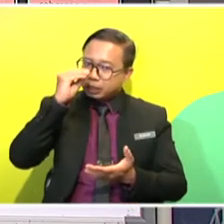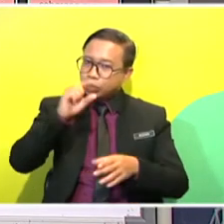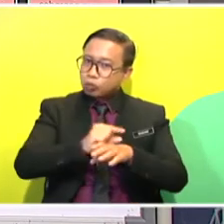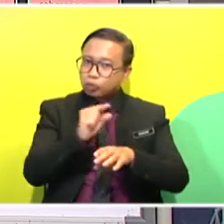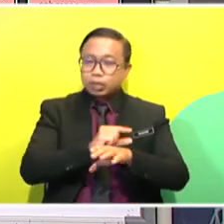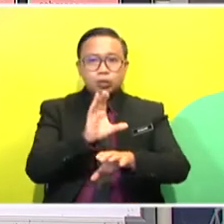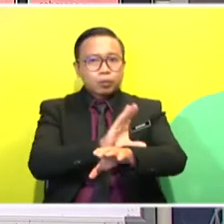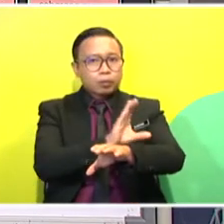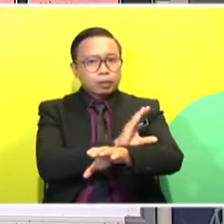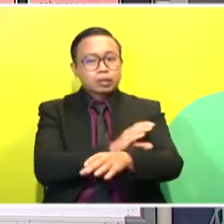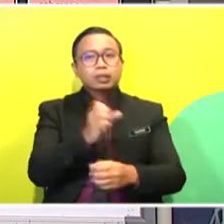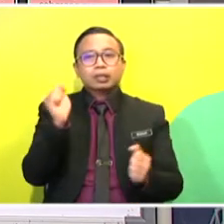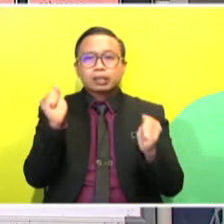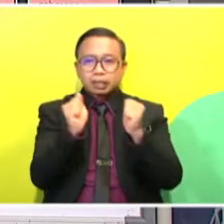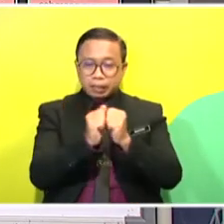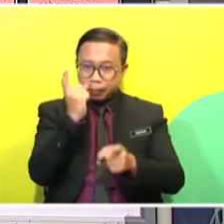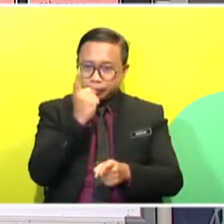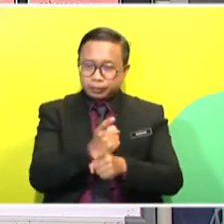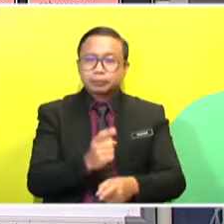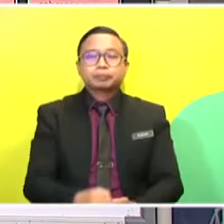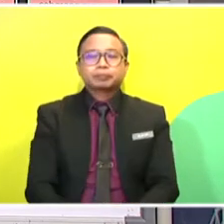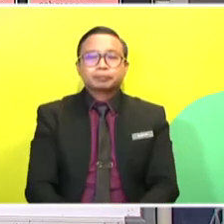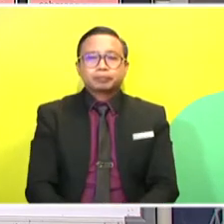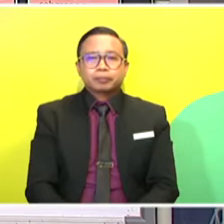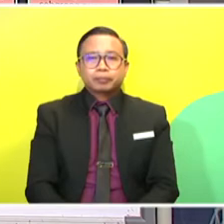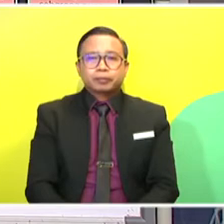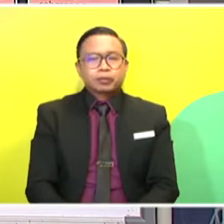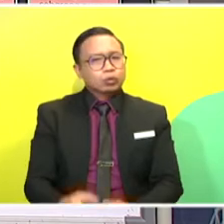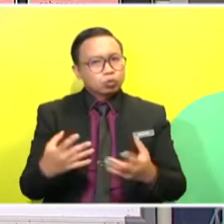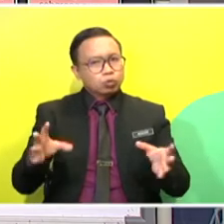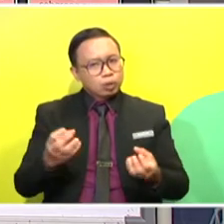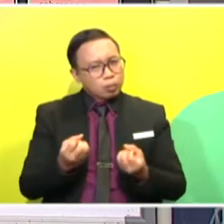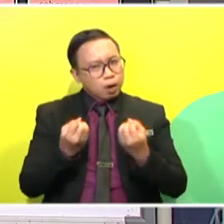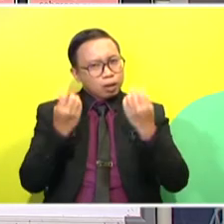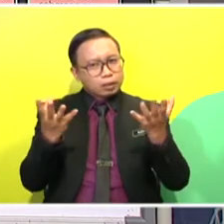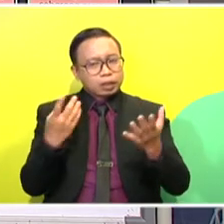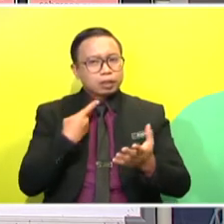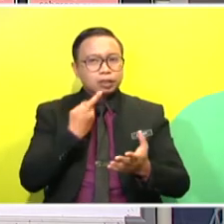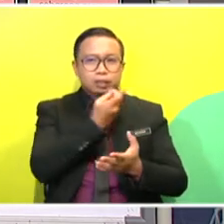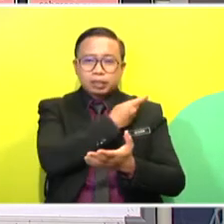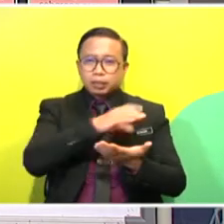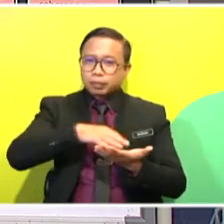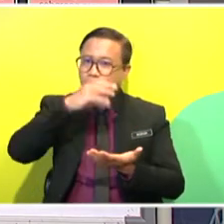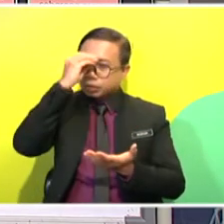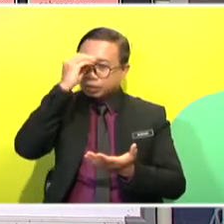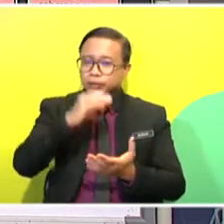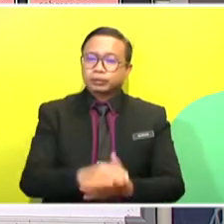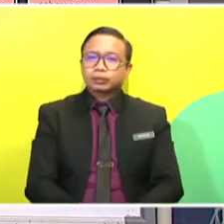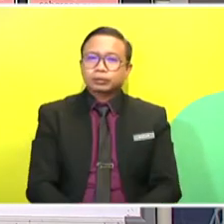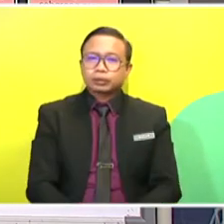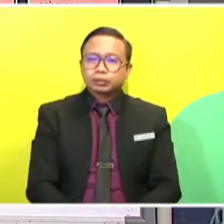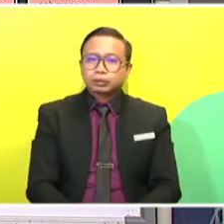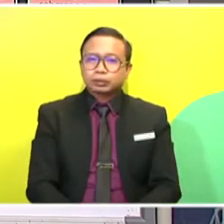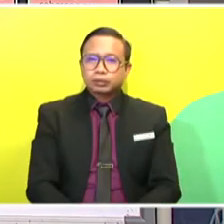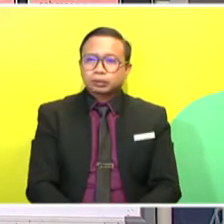komputer. Cikgu, saya rasa banyak dah kita belajar sama-sama ni cikgu. Cikgu ada soalan tak nak tanya saya? Saya nak